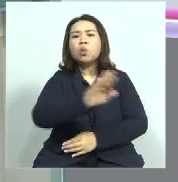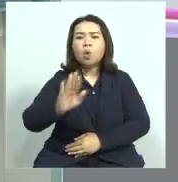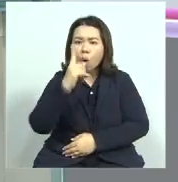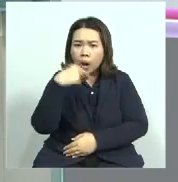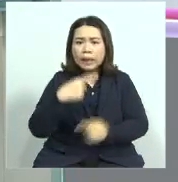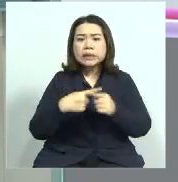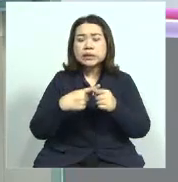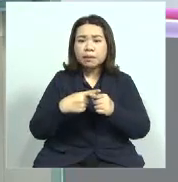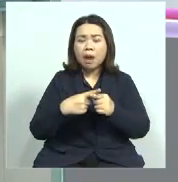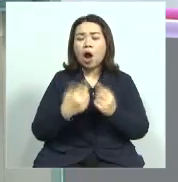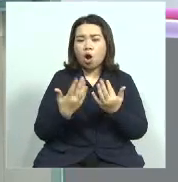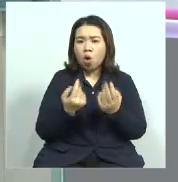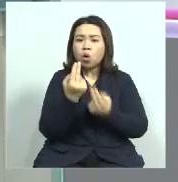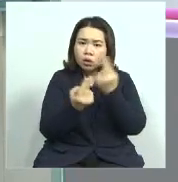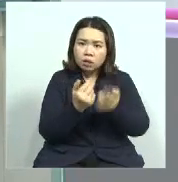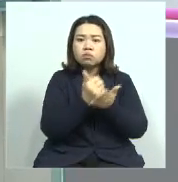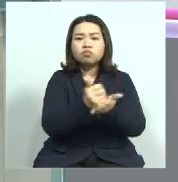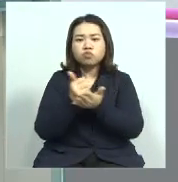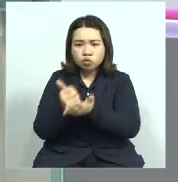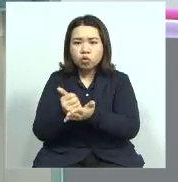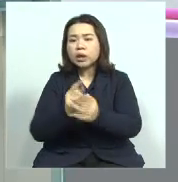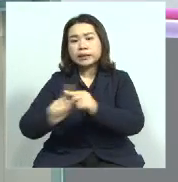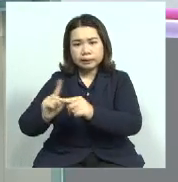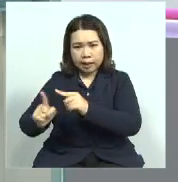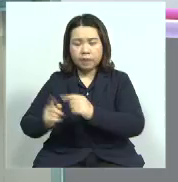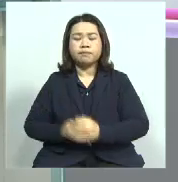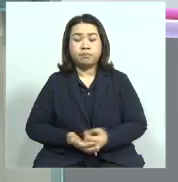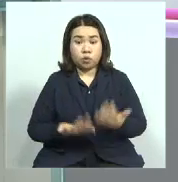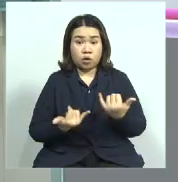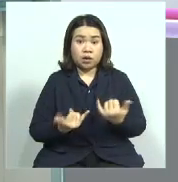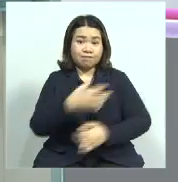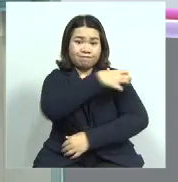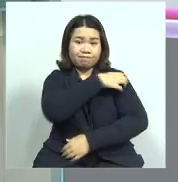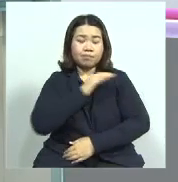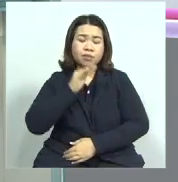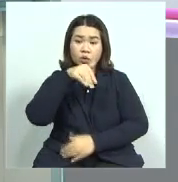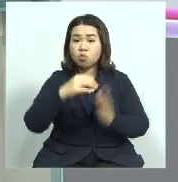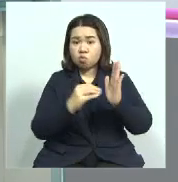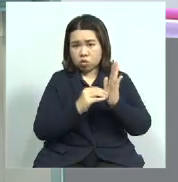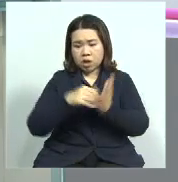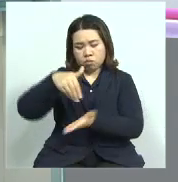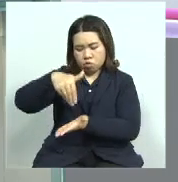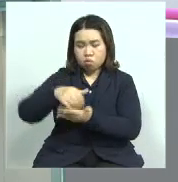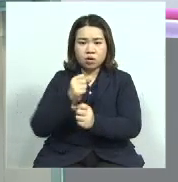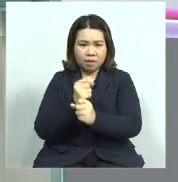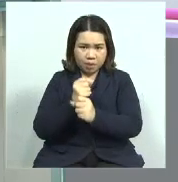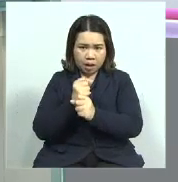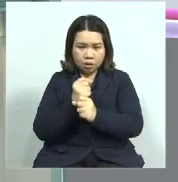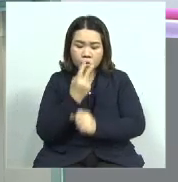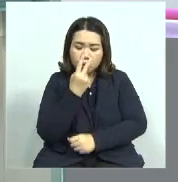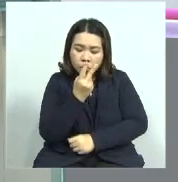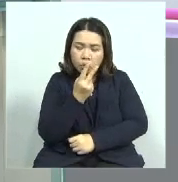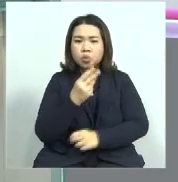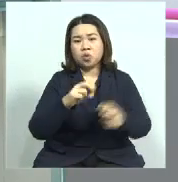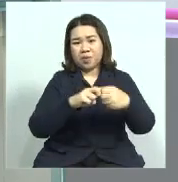เนี่ยนะฮะในการเข้าไปเยี่ยมแล้วก็ให้ความช่วยเหลือขณะเดียวกันทางกรุงเทพมหานครก็มีการตั้งศูนย์อำนวยการนะครับในการติดตามแล้วก็ประเมินสถาน